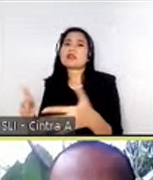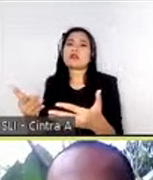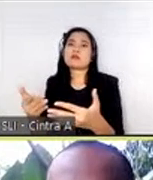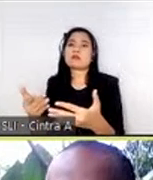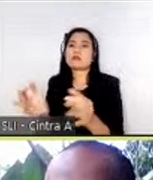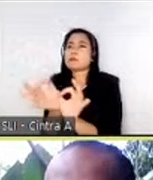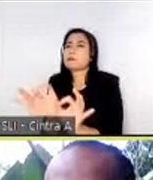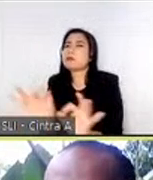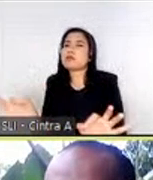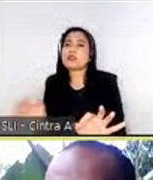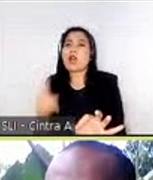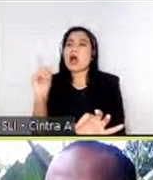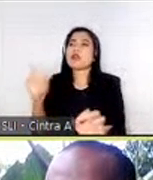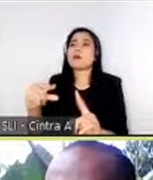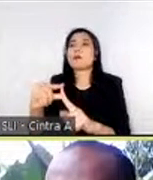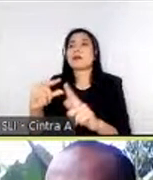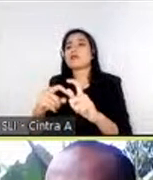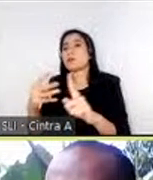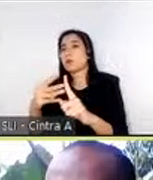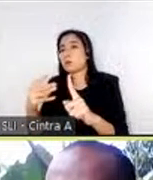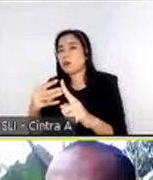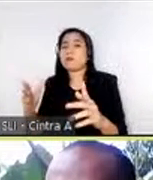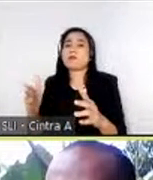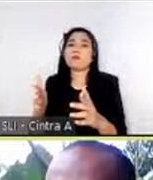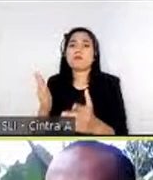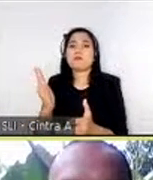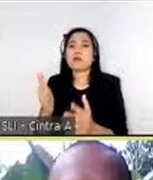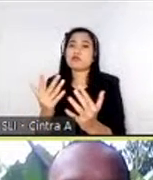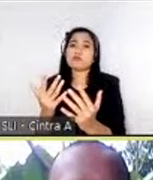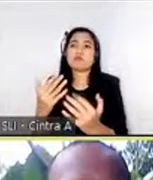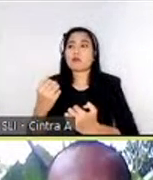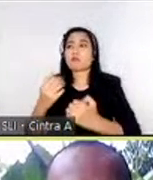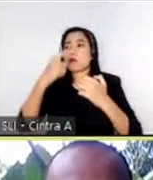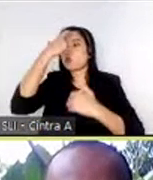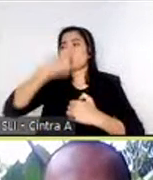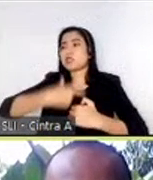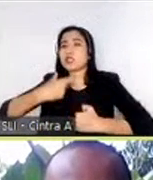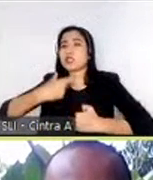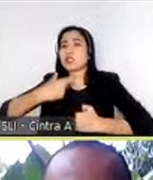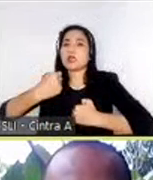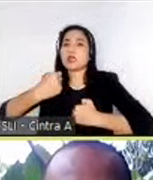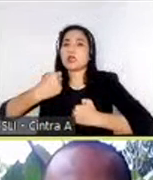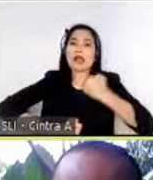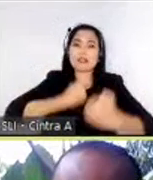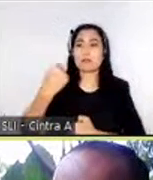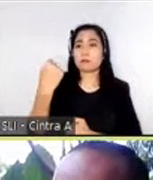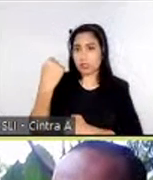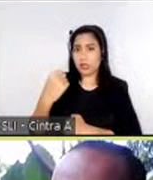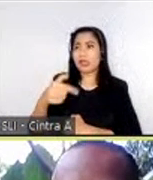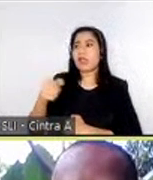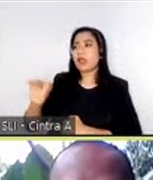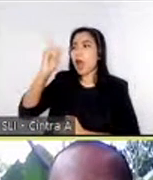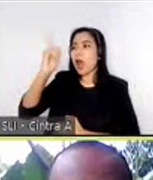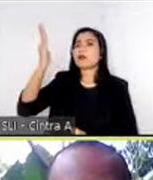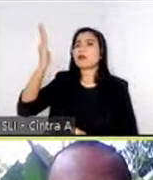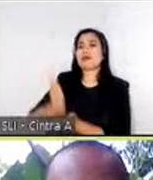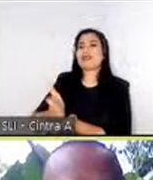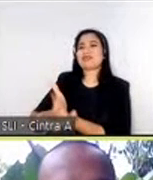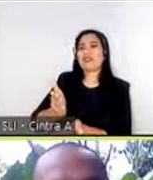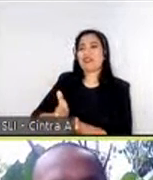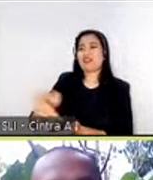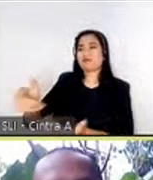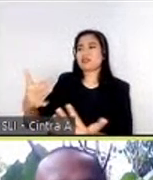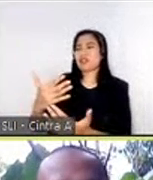untuk melakukan ee pelarangan-pelarangan atau pembatasan pembatasan kepada masyarakat yang sedang menuntut